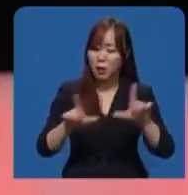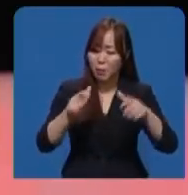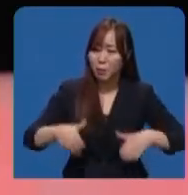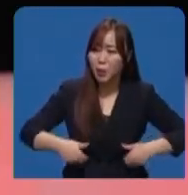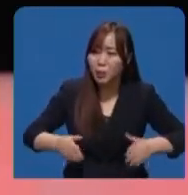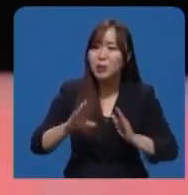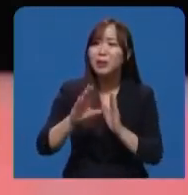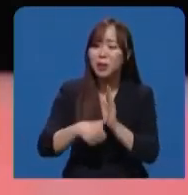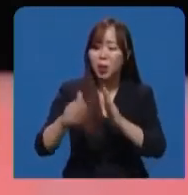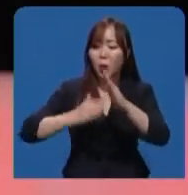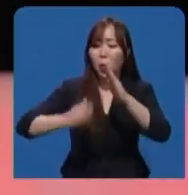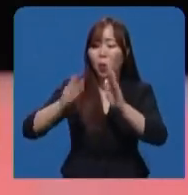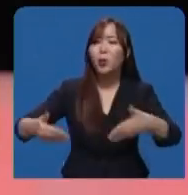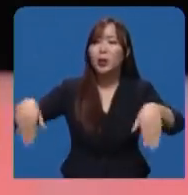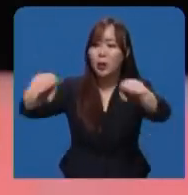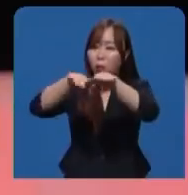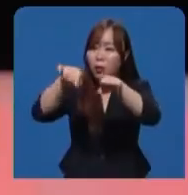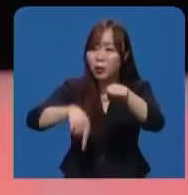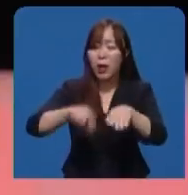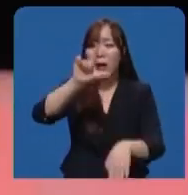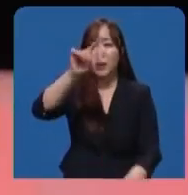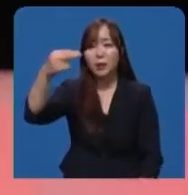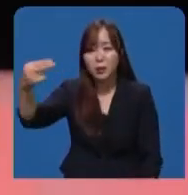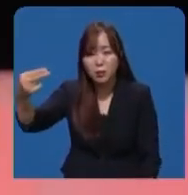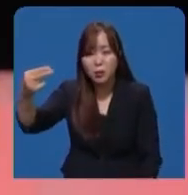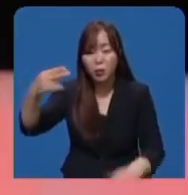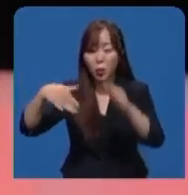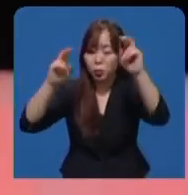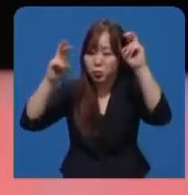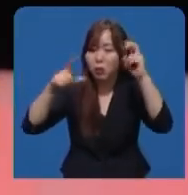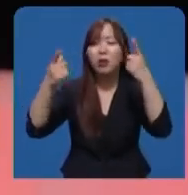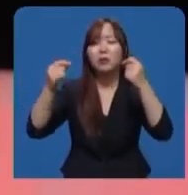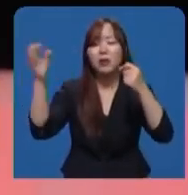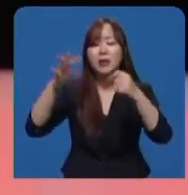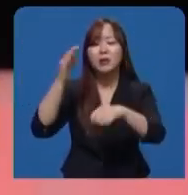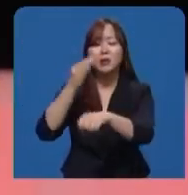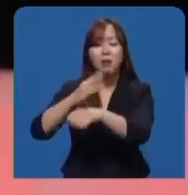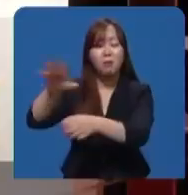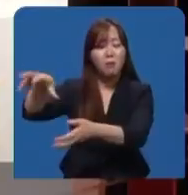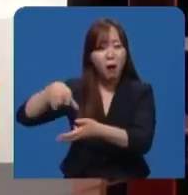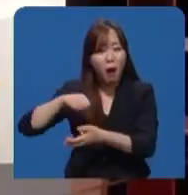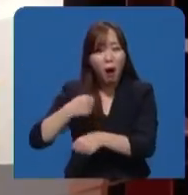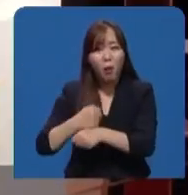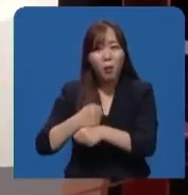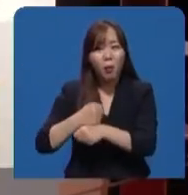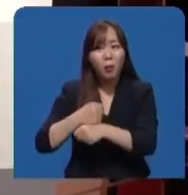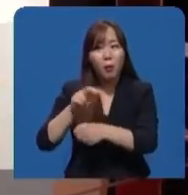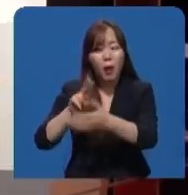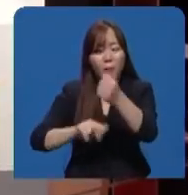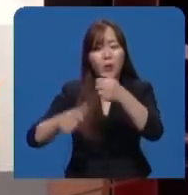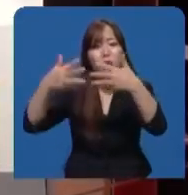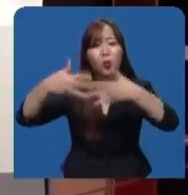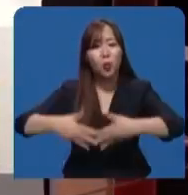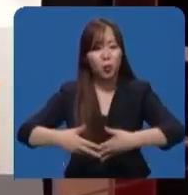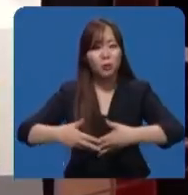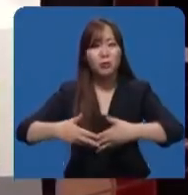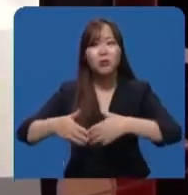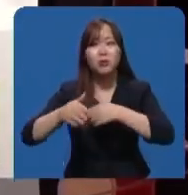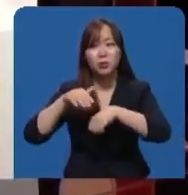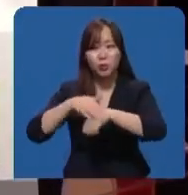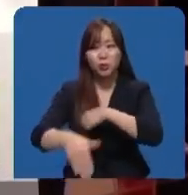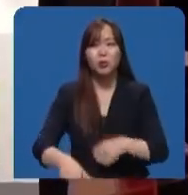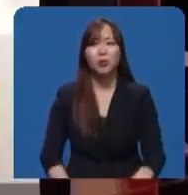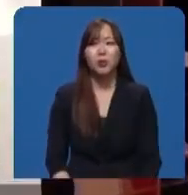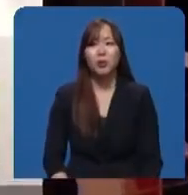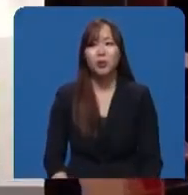때는 공공기관에서 LH공사, OH공사 여기서 다시 사들이고 환매조건 공부로 말하자면 그